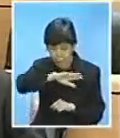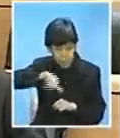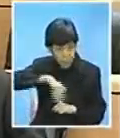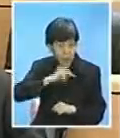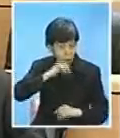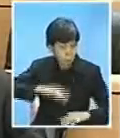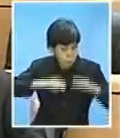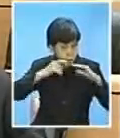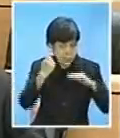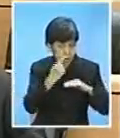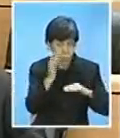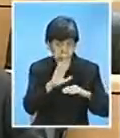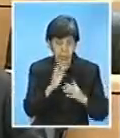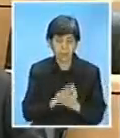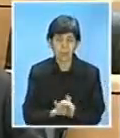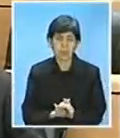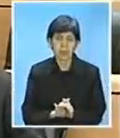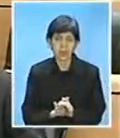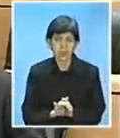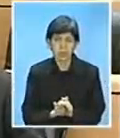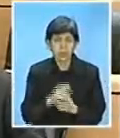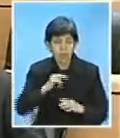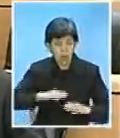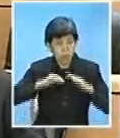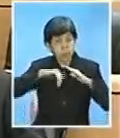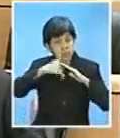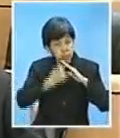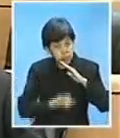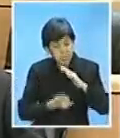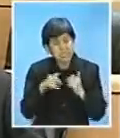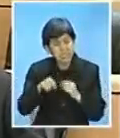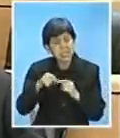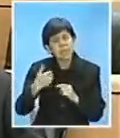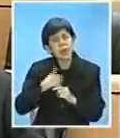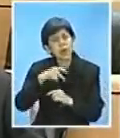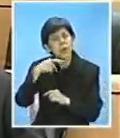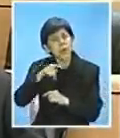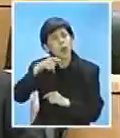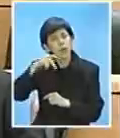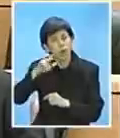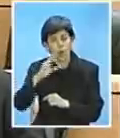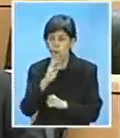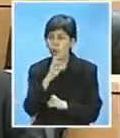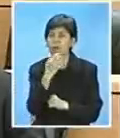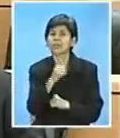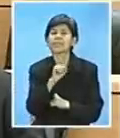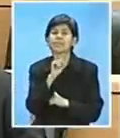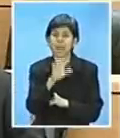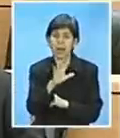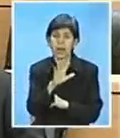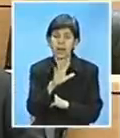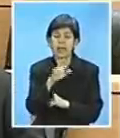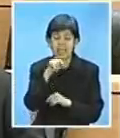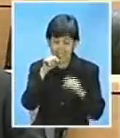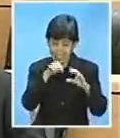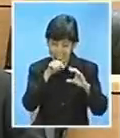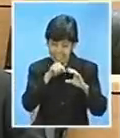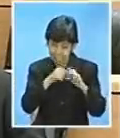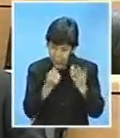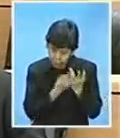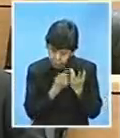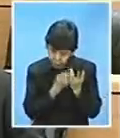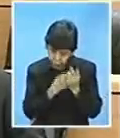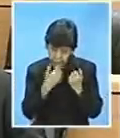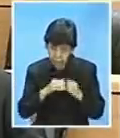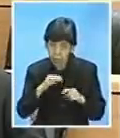น้ำท่วมโทษนะครับจมน้ำเสียชีวิตในของปภ.ณวันนี้615และในนี้นั่งนับดู